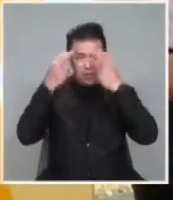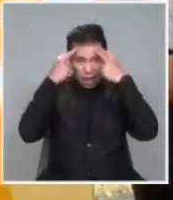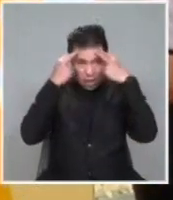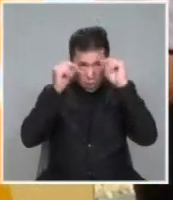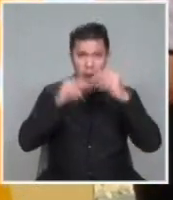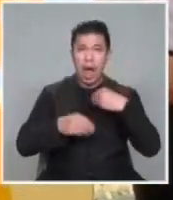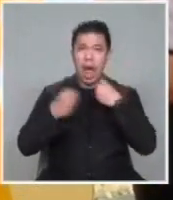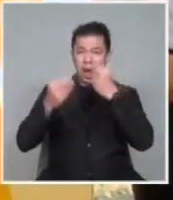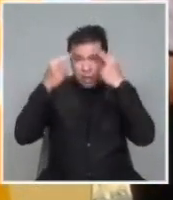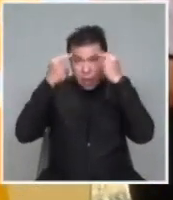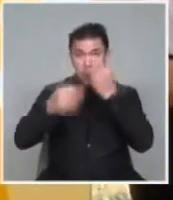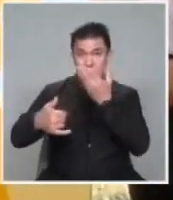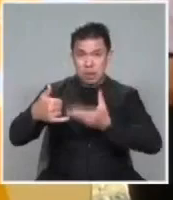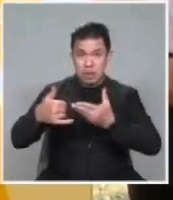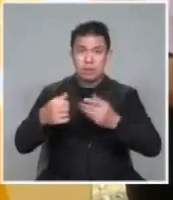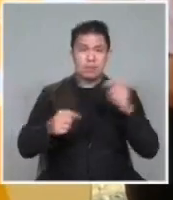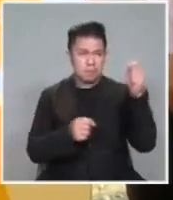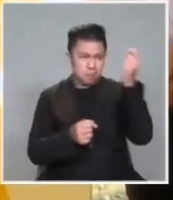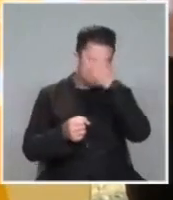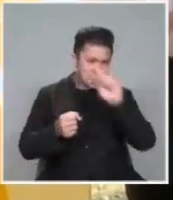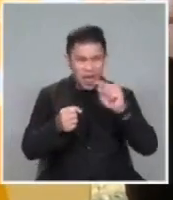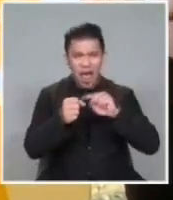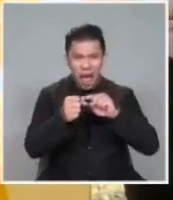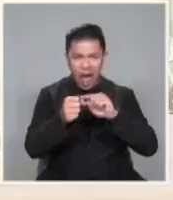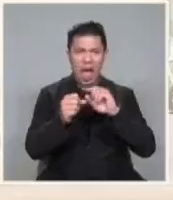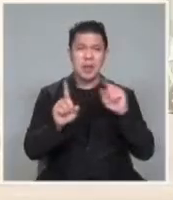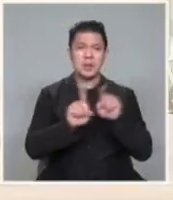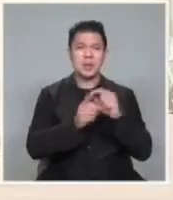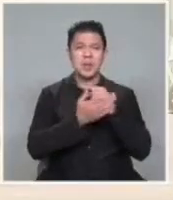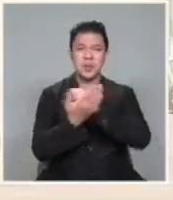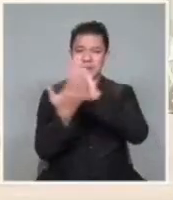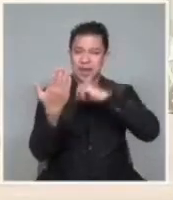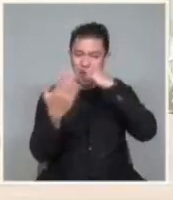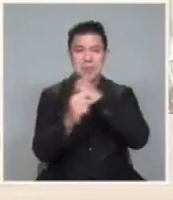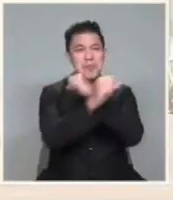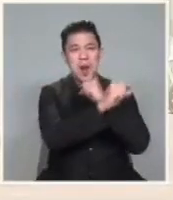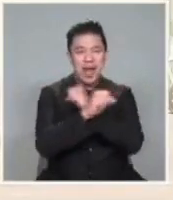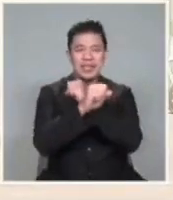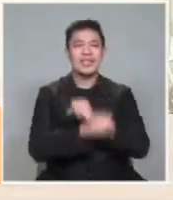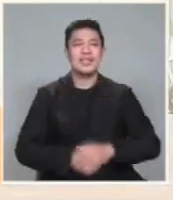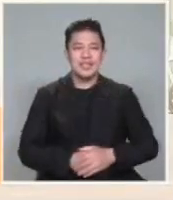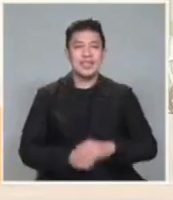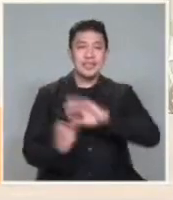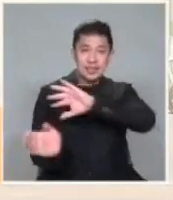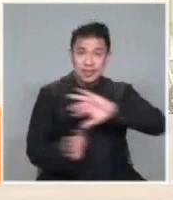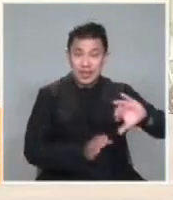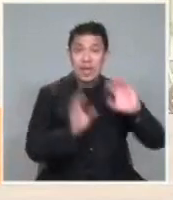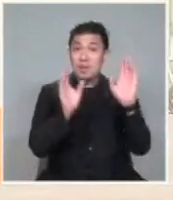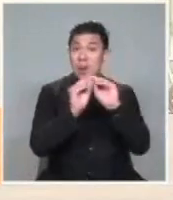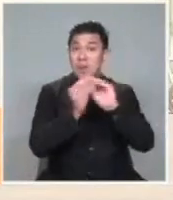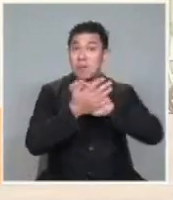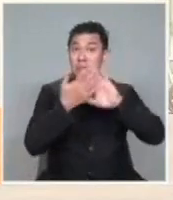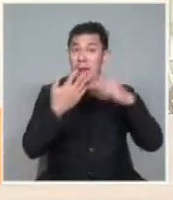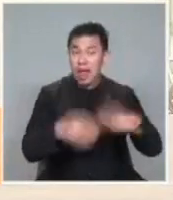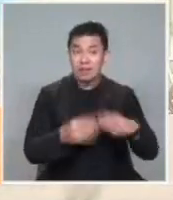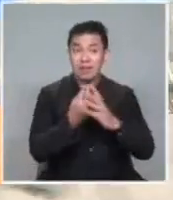และขอให้นายกรัฐมนตรีนำโล่ไปปกป้องประเทศด้วยค่ะ ค่ะภายหลังการประชุมคณะรัฐมนตรีแล้วเสร็จในสั